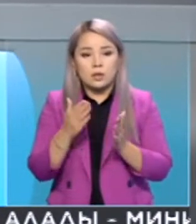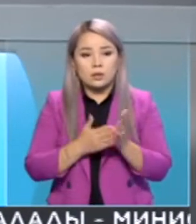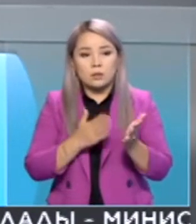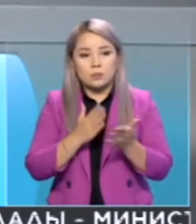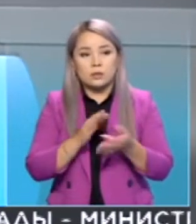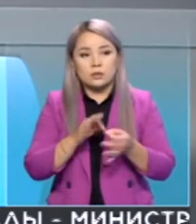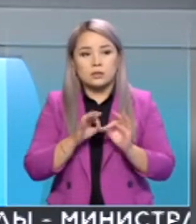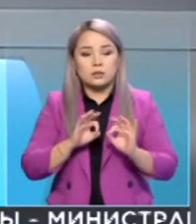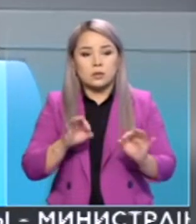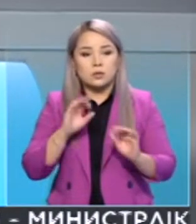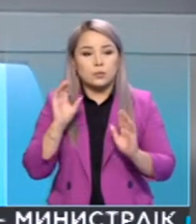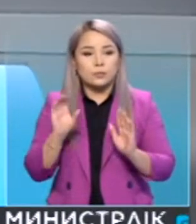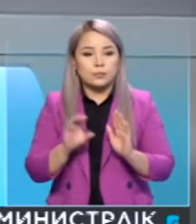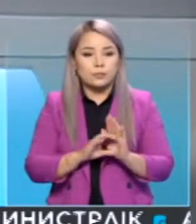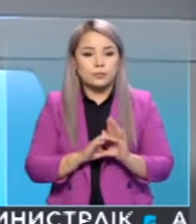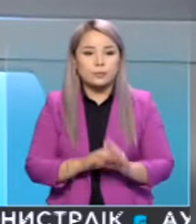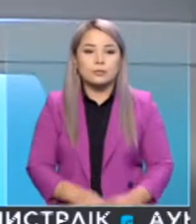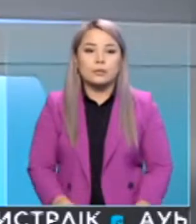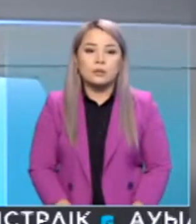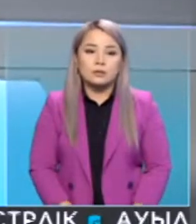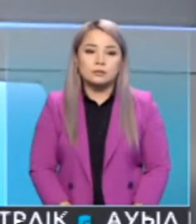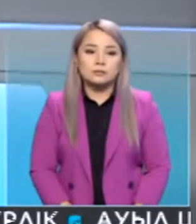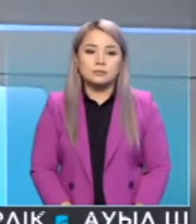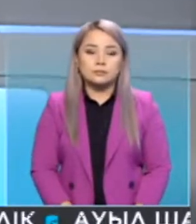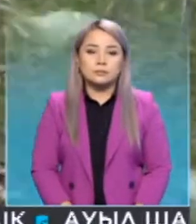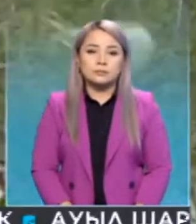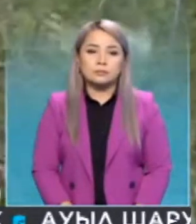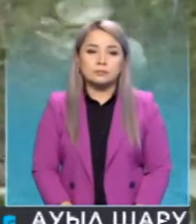мән-жайын теріскейдегі әріптесім Эльмира Кәленова анықтаған еді.